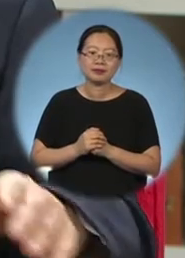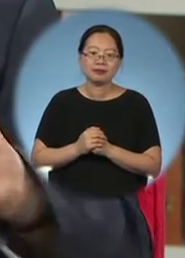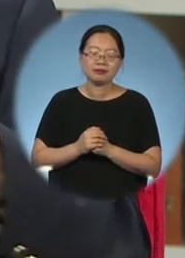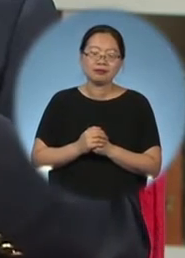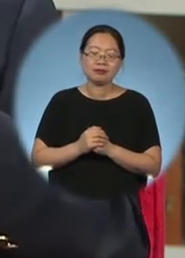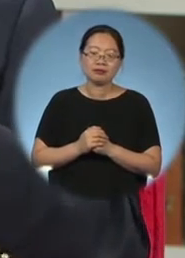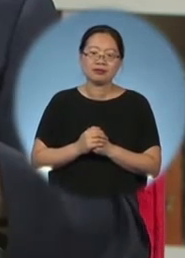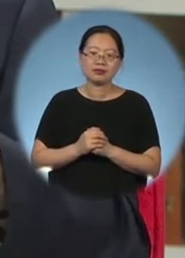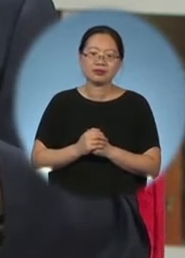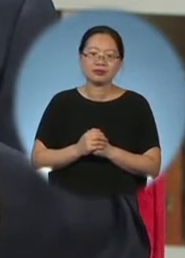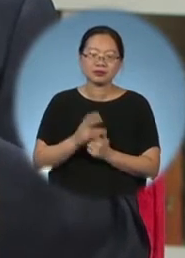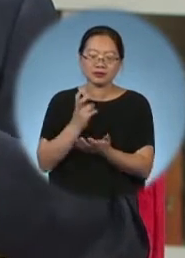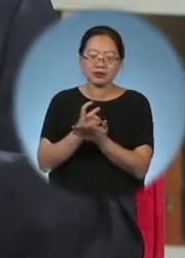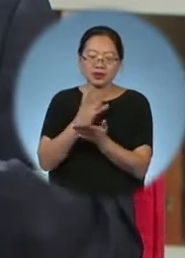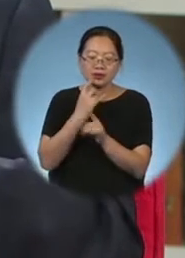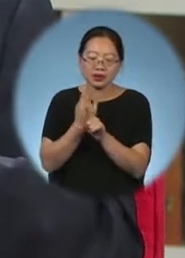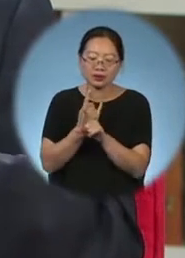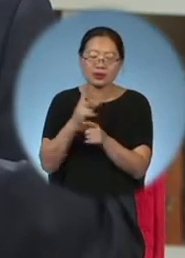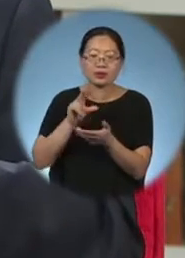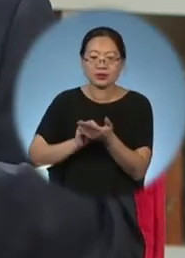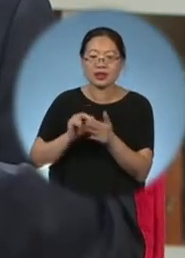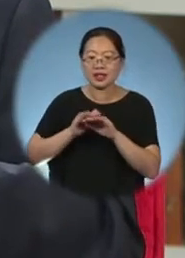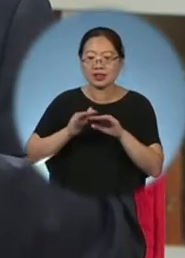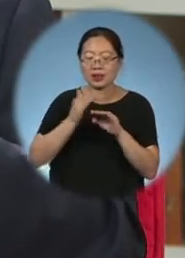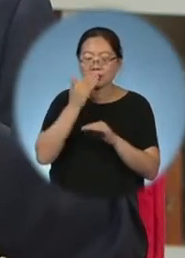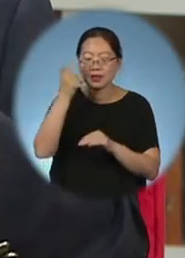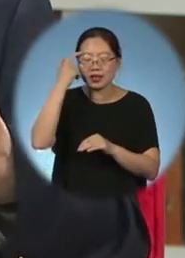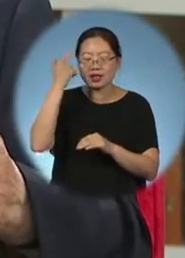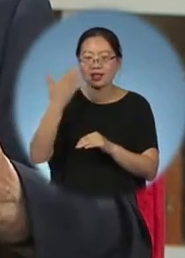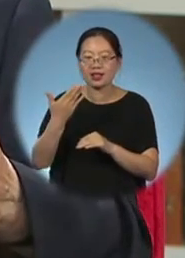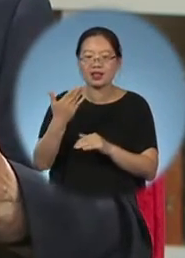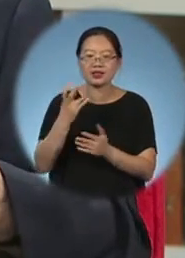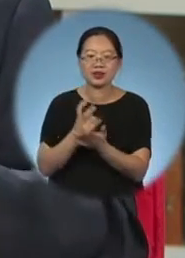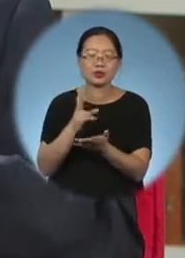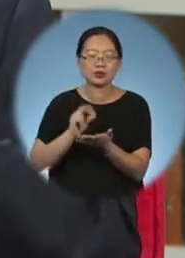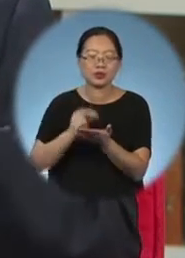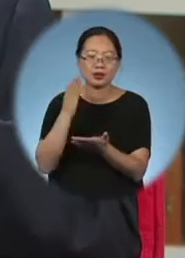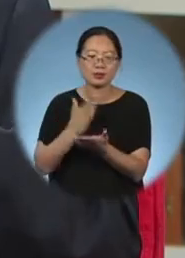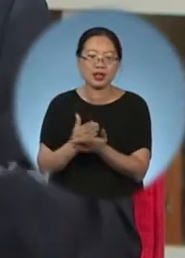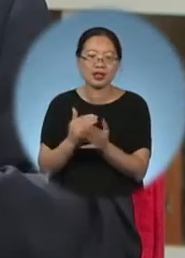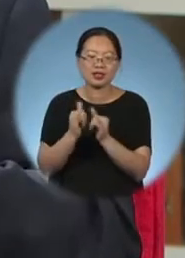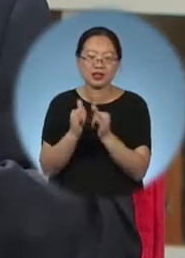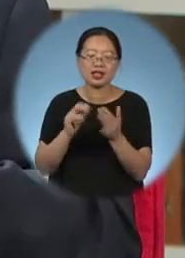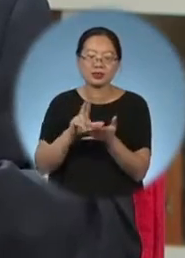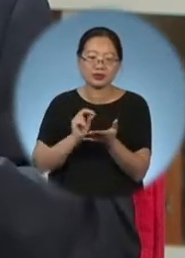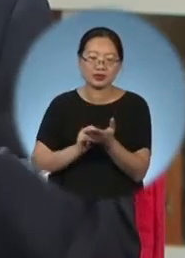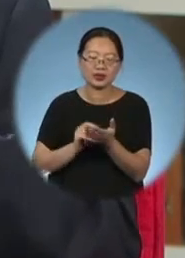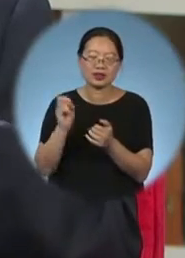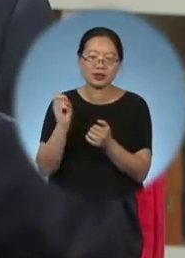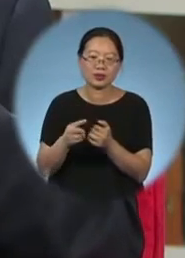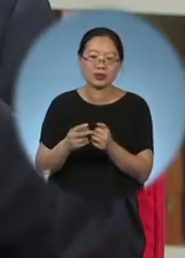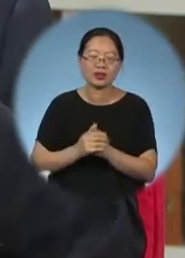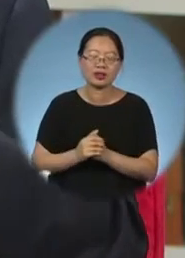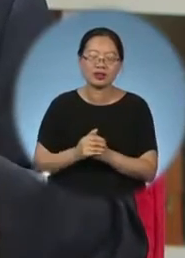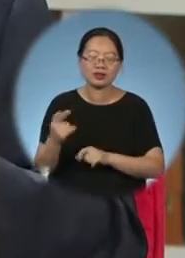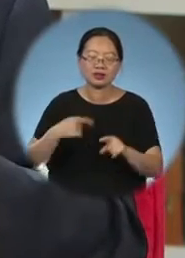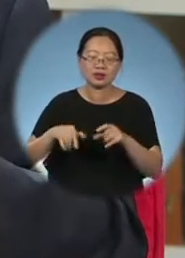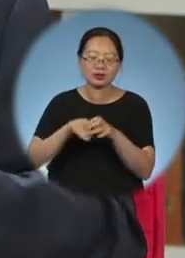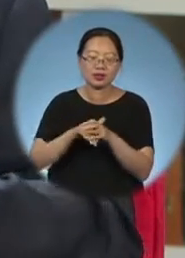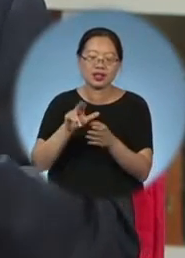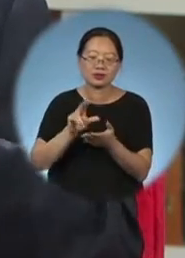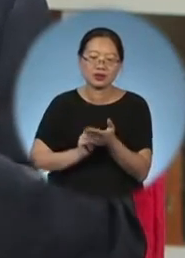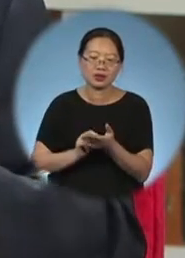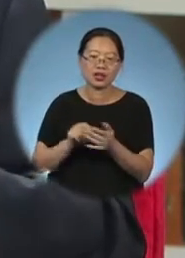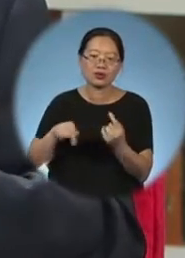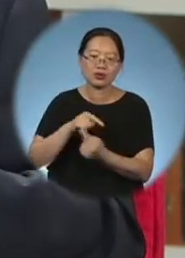이 제도만 바꾸면 문제가 해결될 것인가? 저는 제도의 문제보다는 사람의 문제, 그리고 정치 문화의 문제,